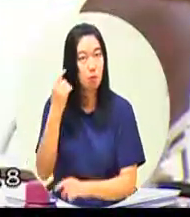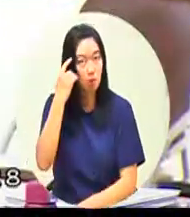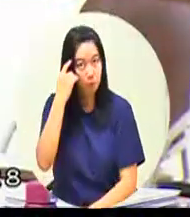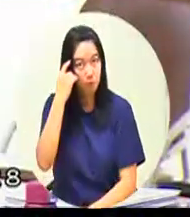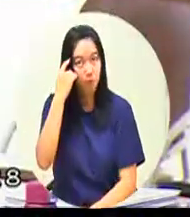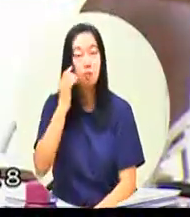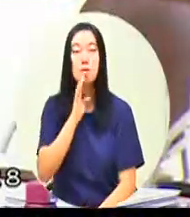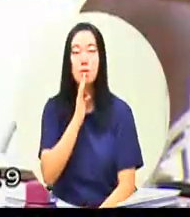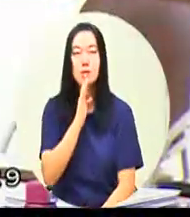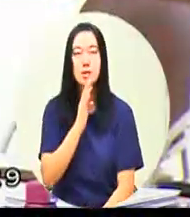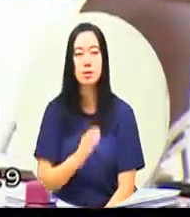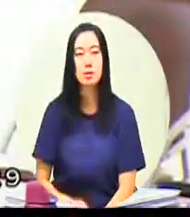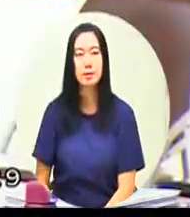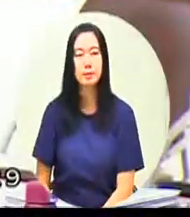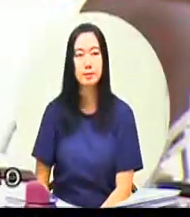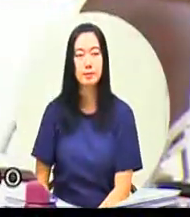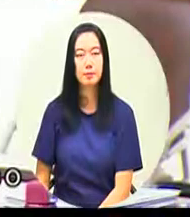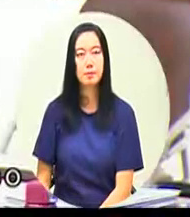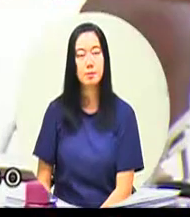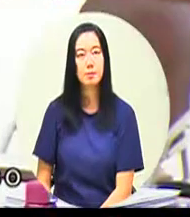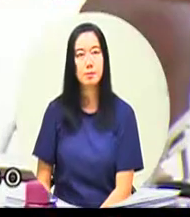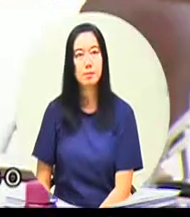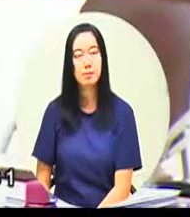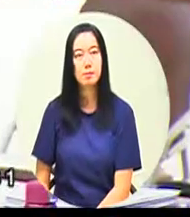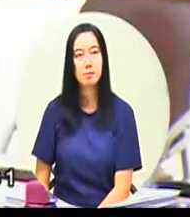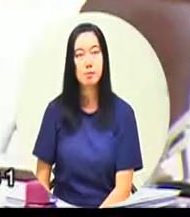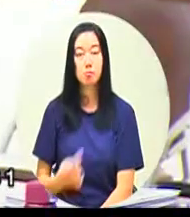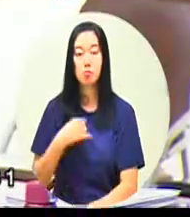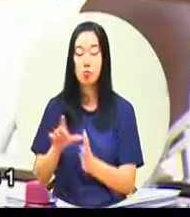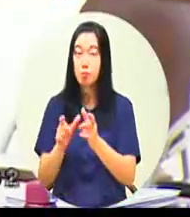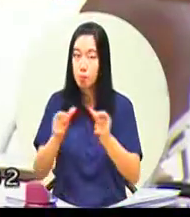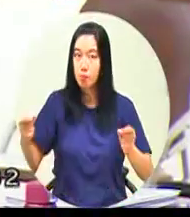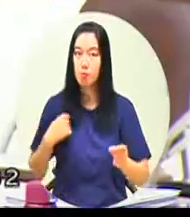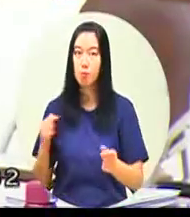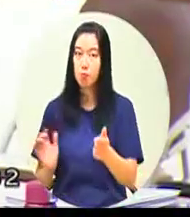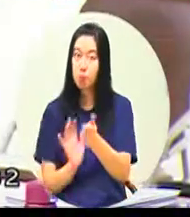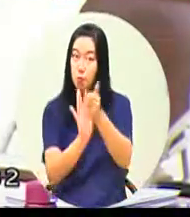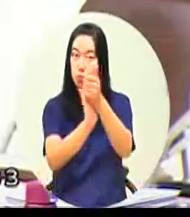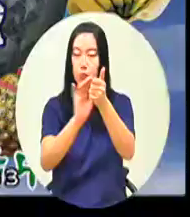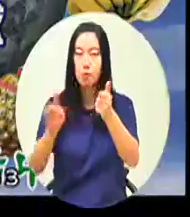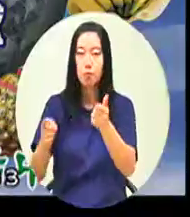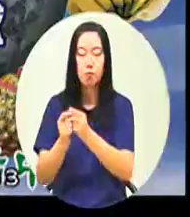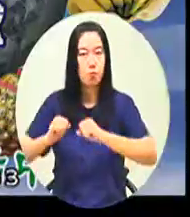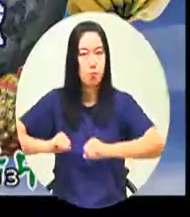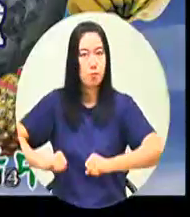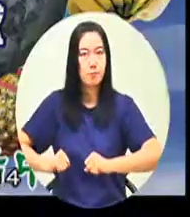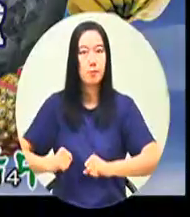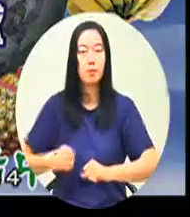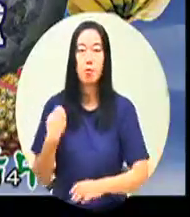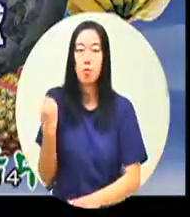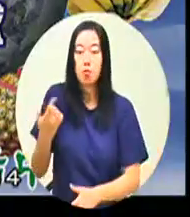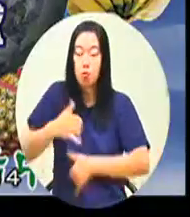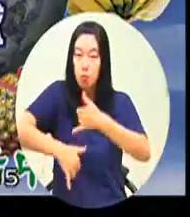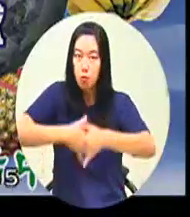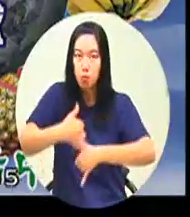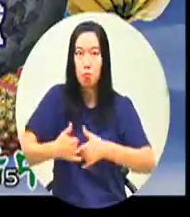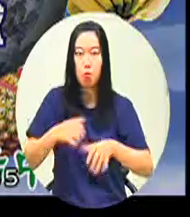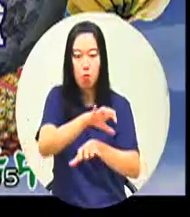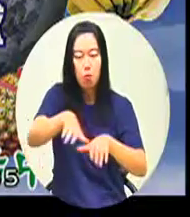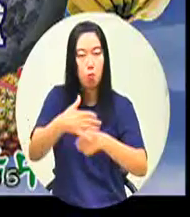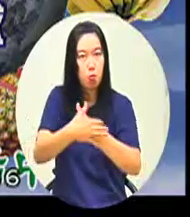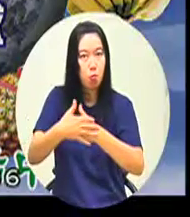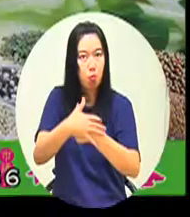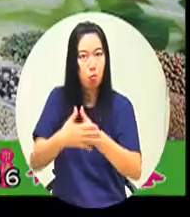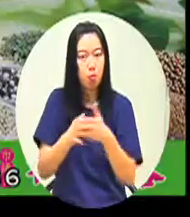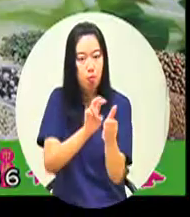主轴了，哈。好，那本席长期在推动健康新生活，环保顾地